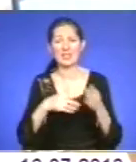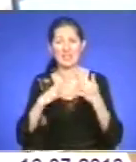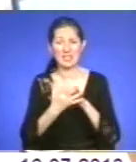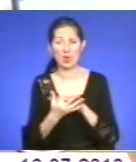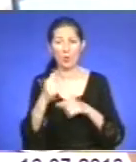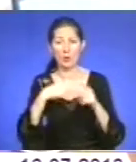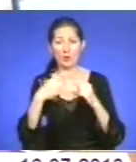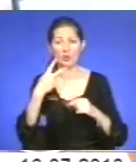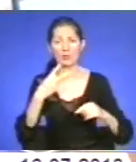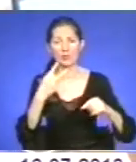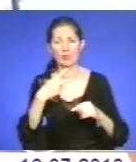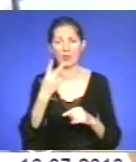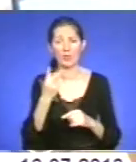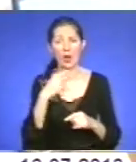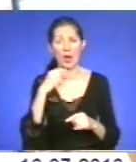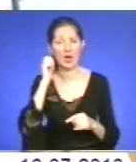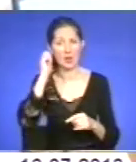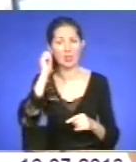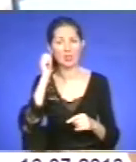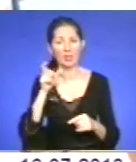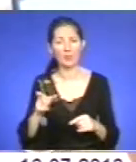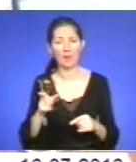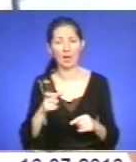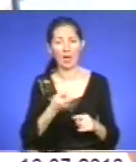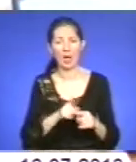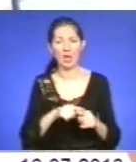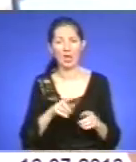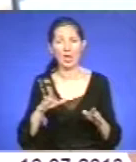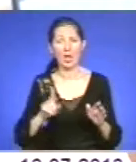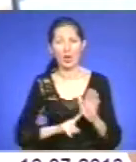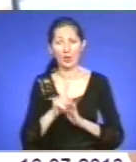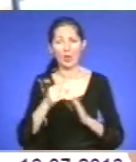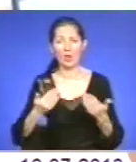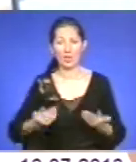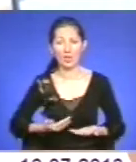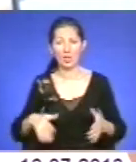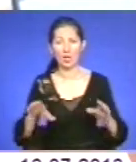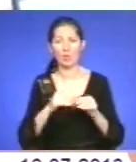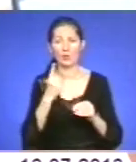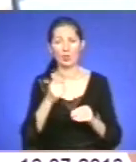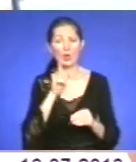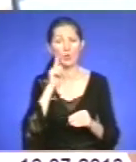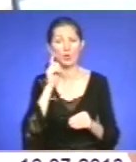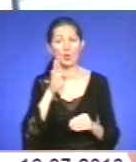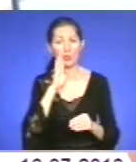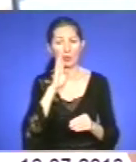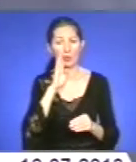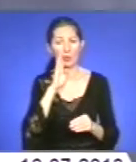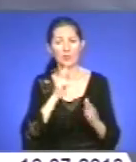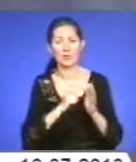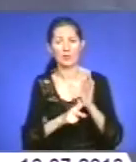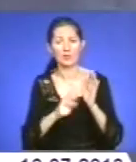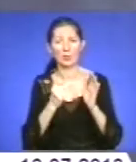який почав співмешкати з однією молодою дівчиною 81-го року, в якої вже знаходилися